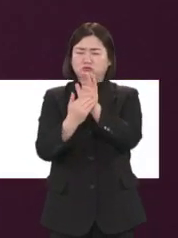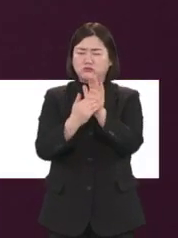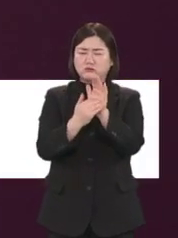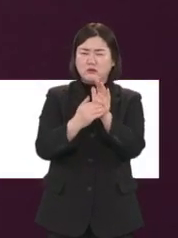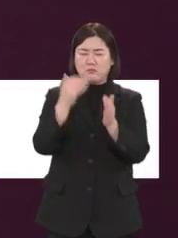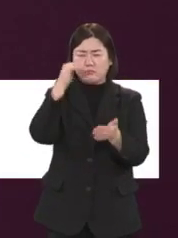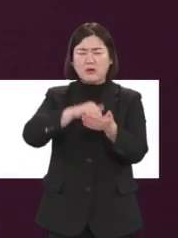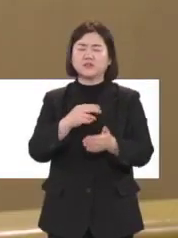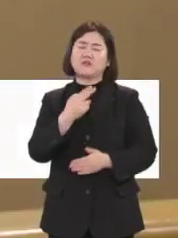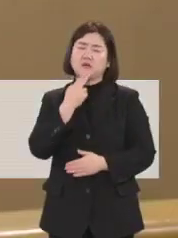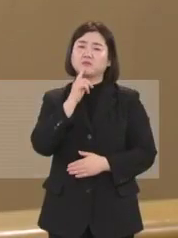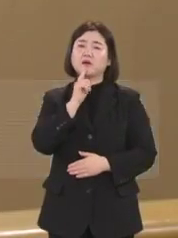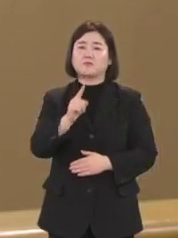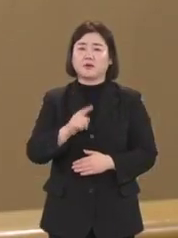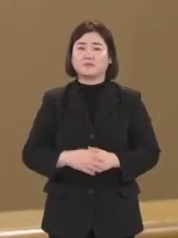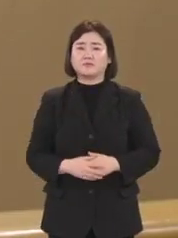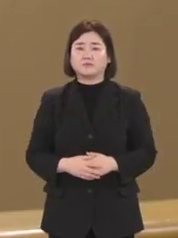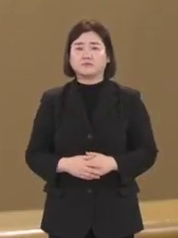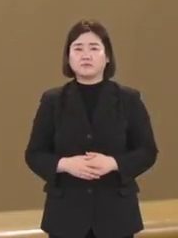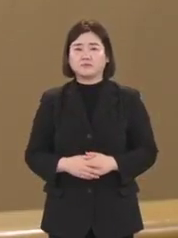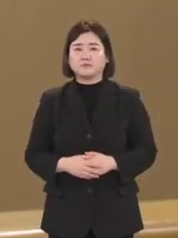부인하며 반성하지 않고 있다고 설명했습니다